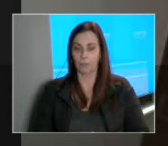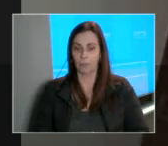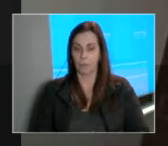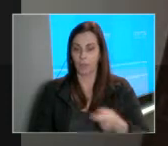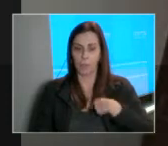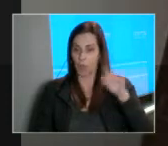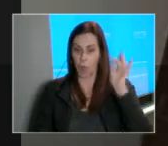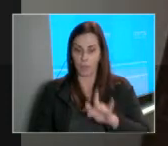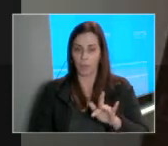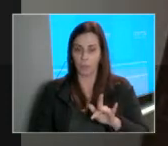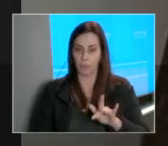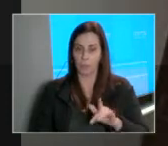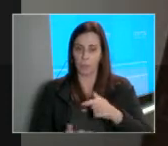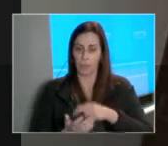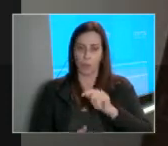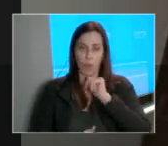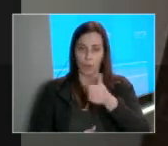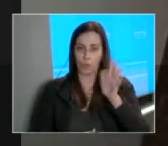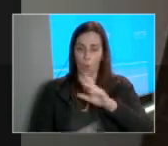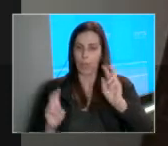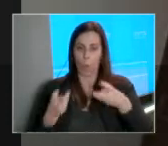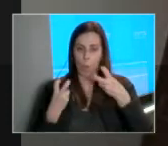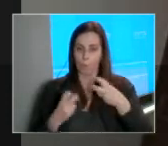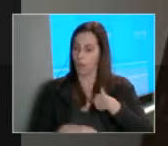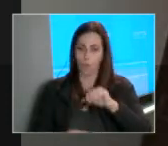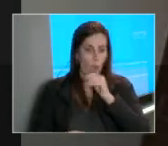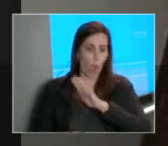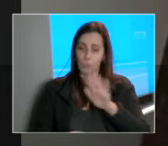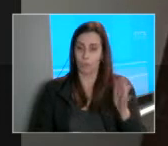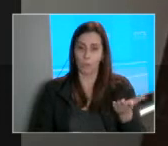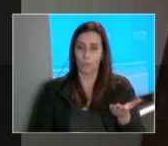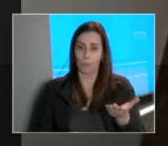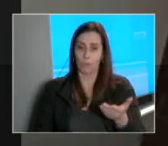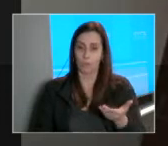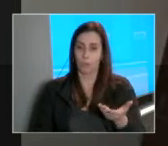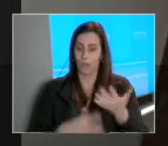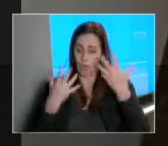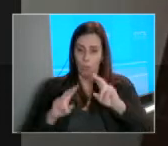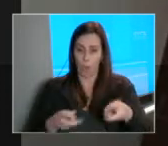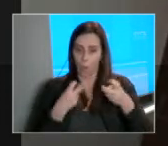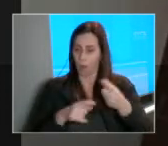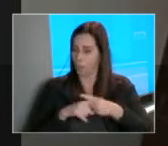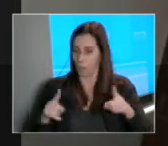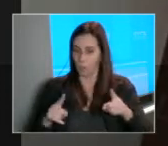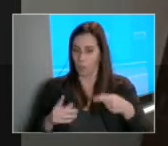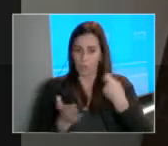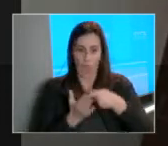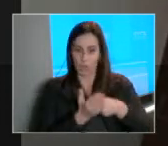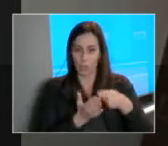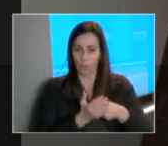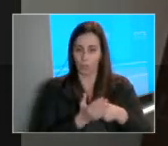אני לא אתנגד, כי אני לא רוצה עוד עיקולים ועוד חשבונות וכל מיני